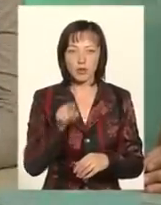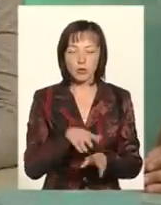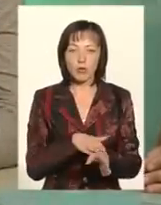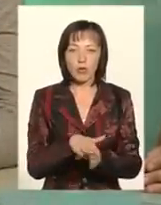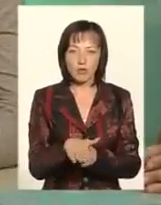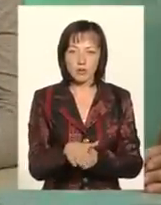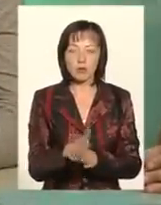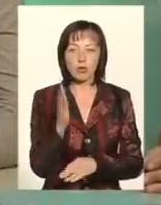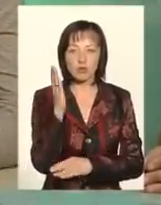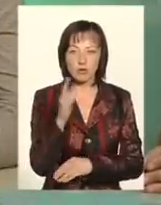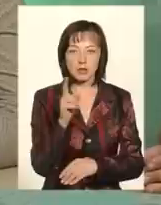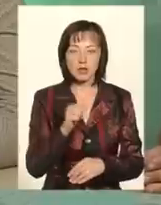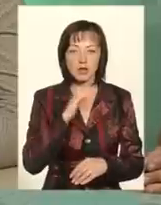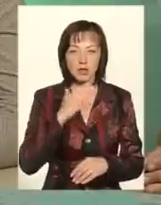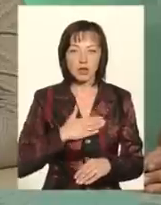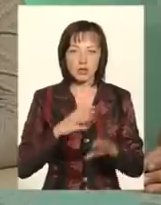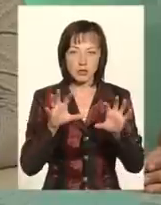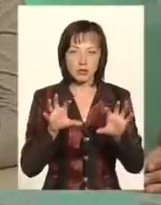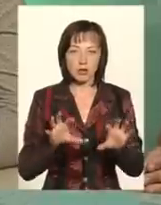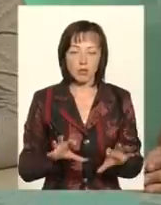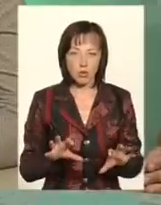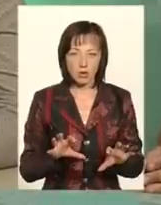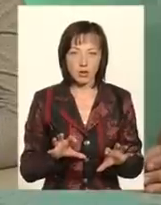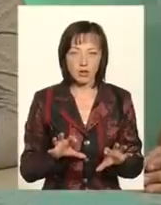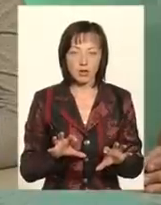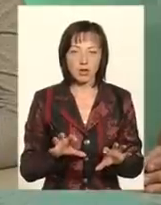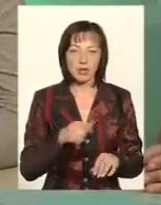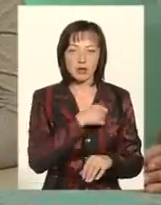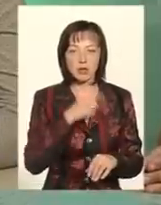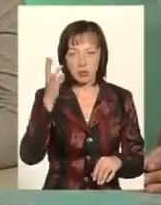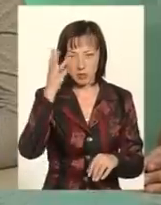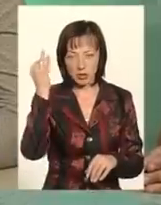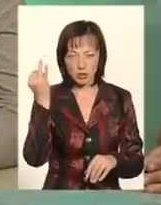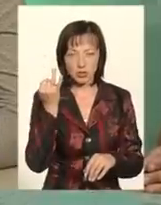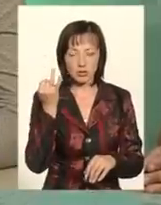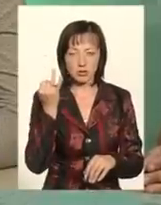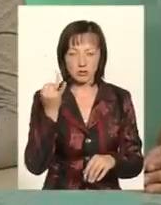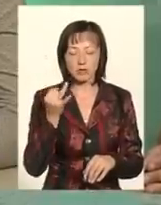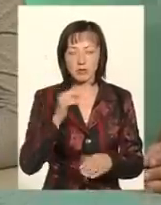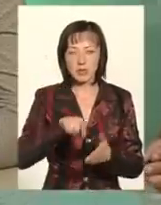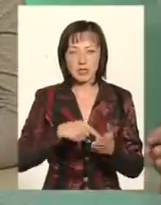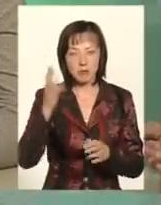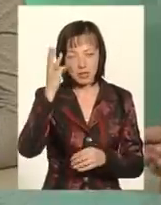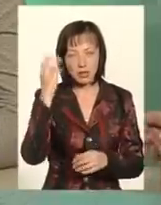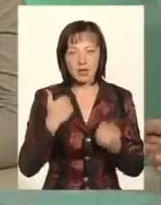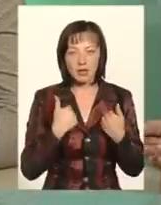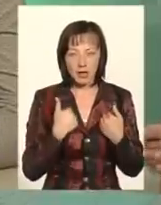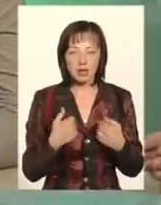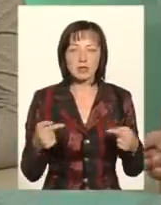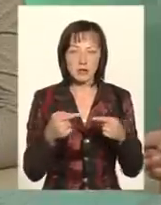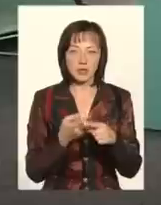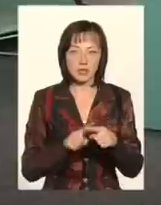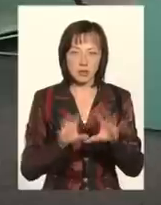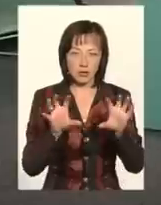повністю проголосували за наш закон депутати хмельнички чини народні і я саме за цей